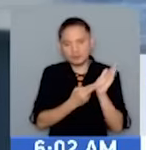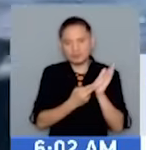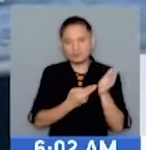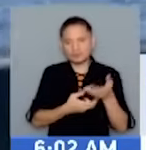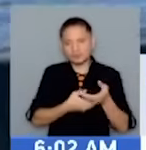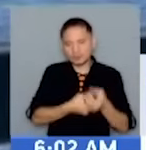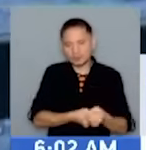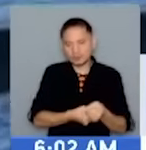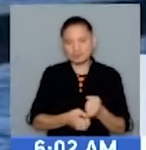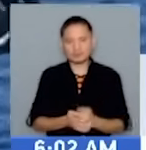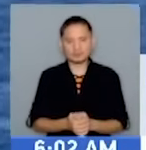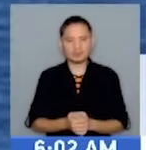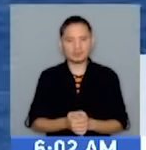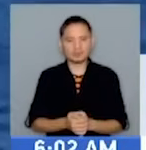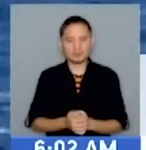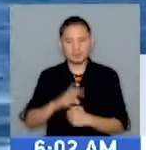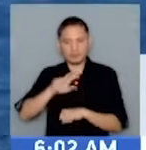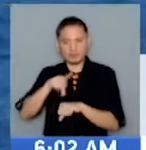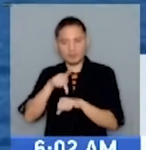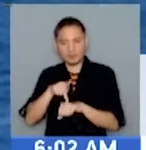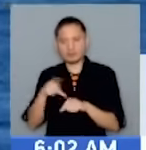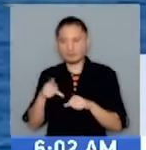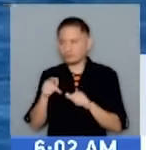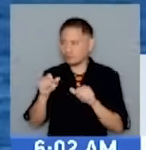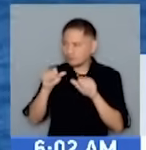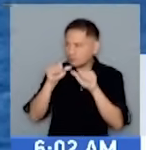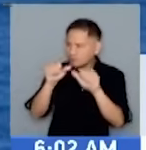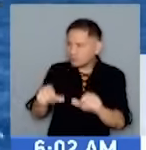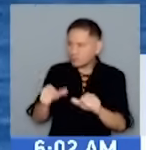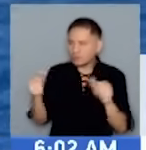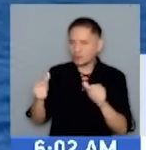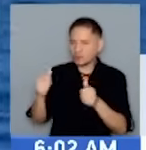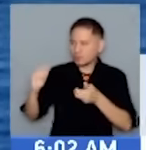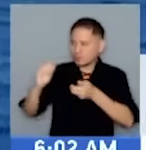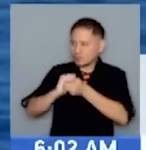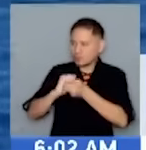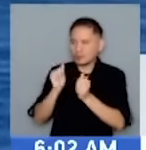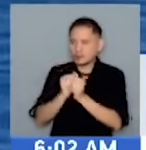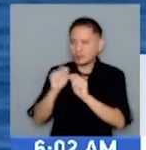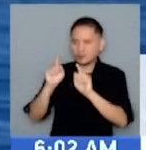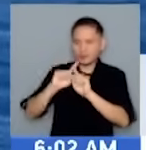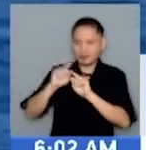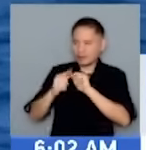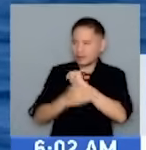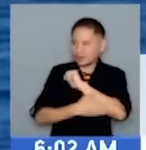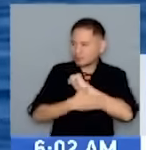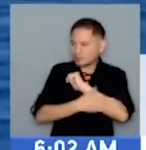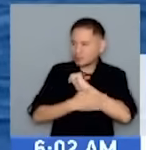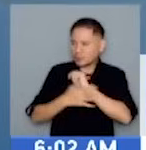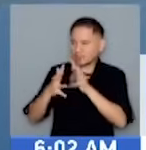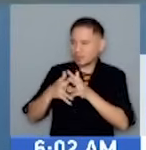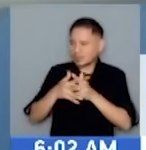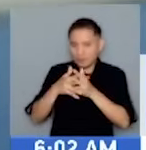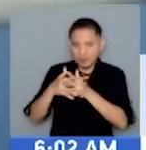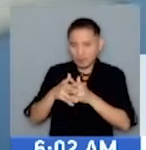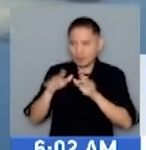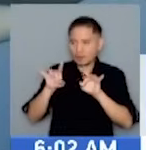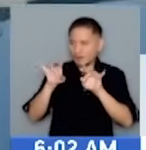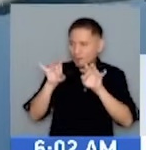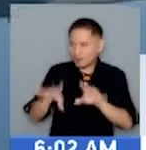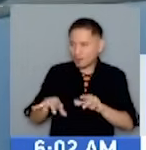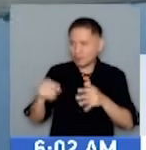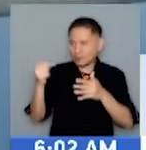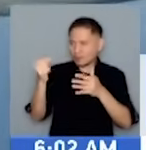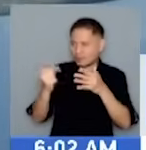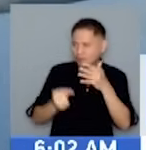ng Pilipinas ang multilateral approach gaya ng Maritime Cooperative Activity sa Amerika, Australia at iba pang bansa para